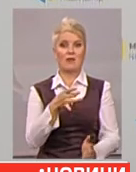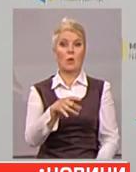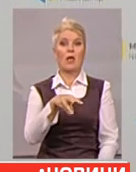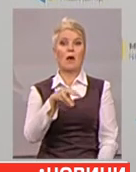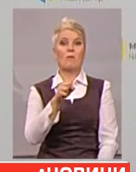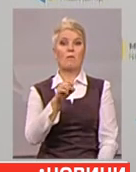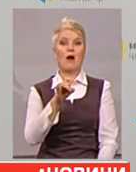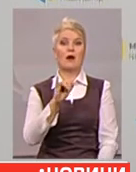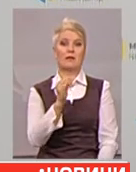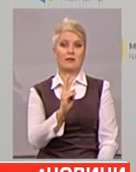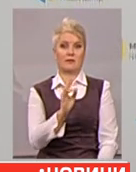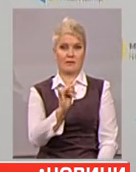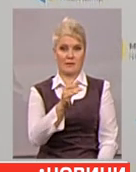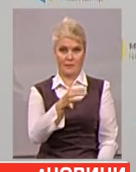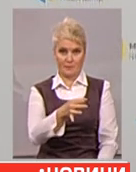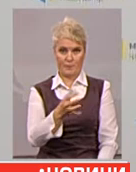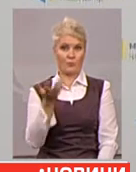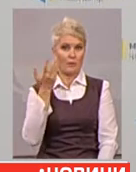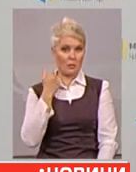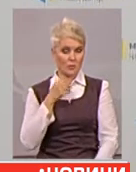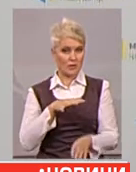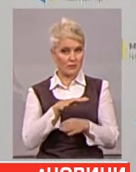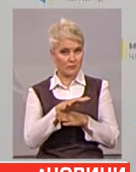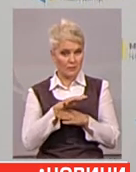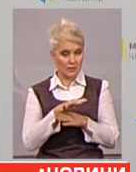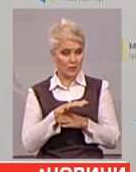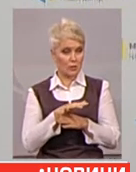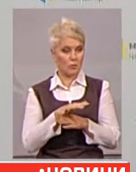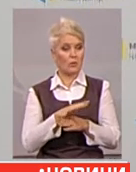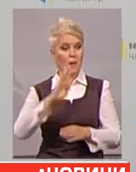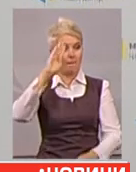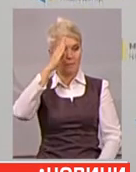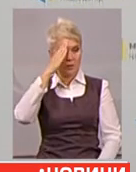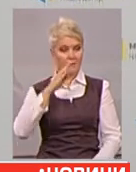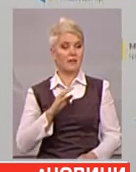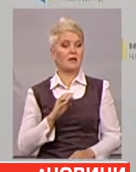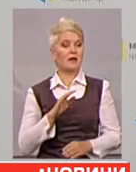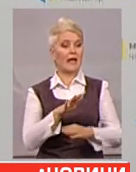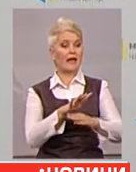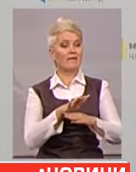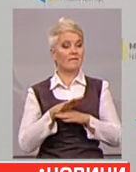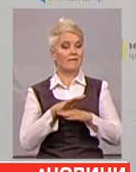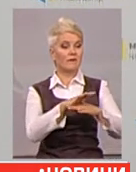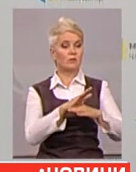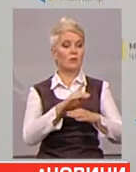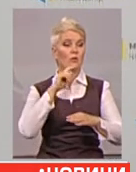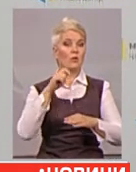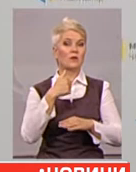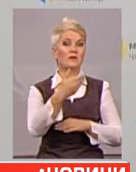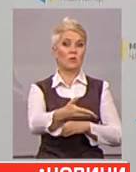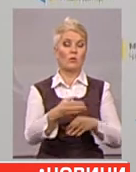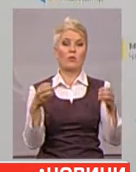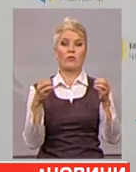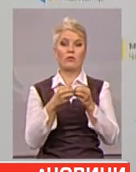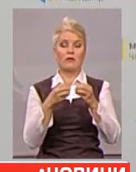Мар'їнки. Під час цього збройного інциденту противник випустив в бік позиції українських військових близько